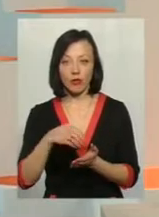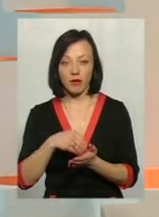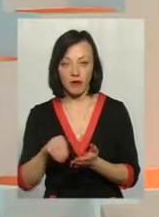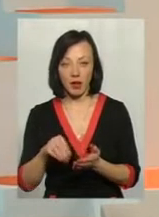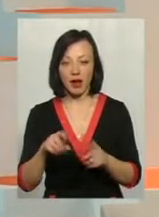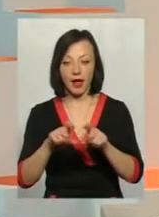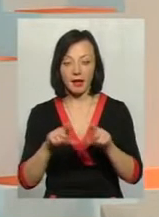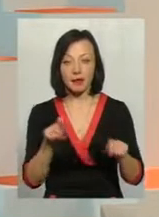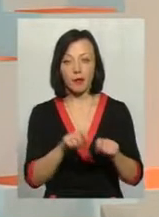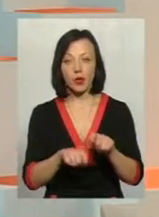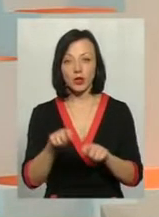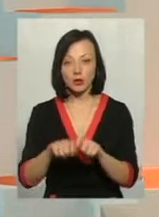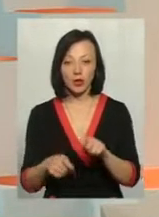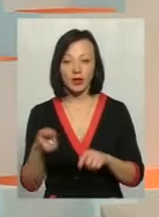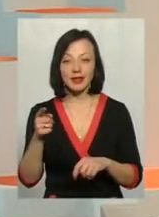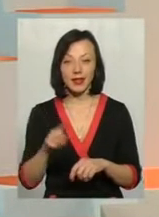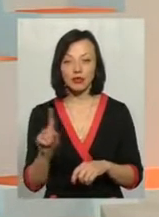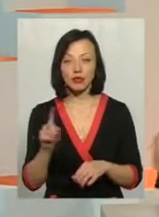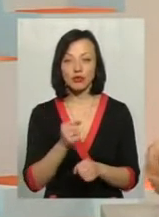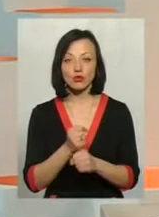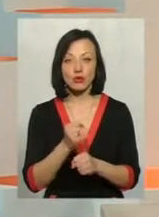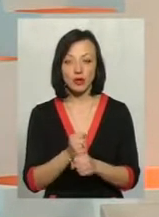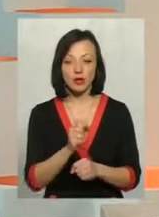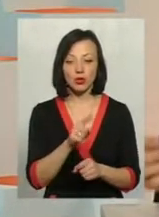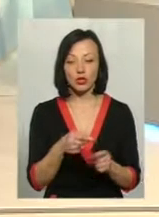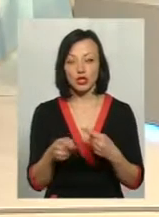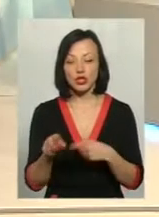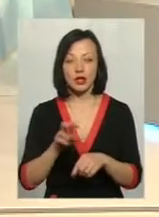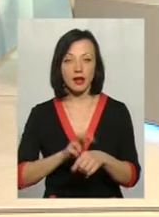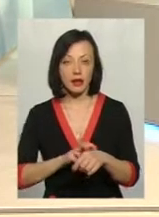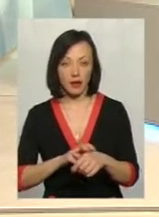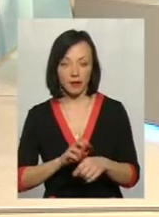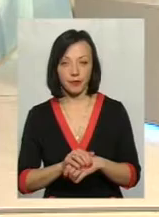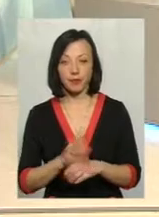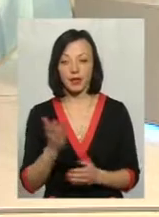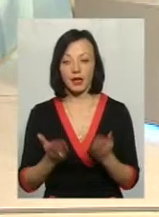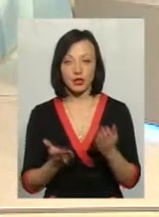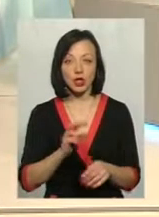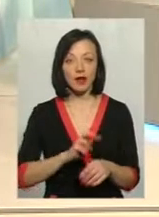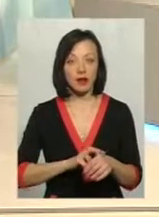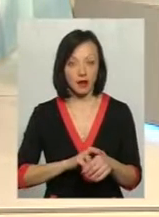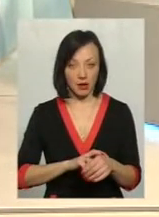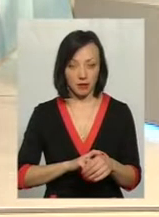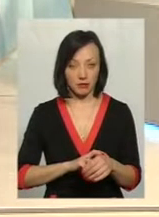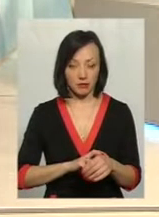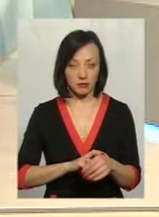агенція моніторить те, що зробив той чи інший лікар. І якщо лікар,